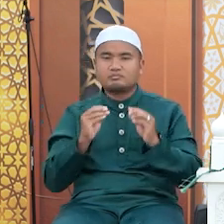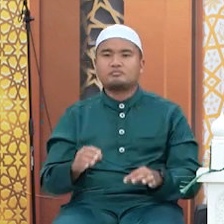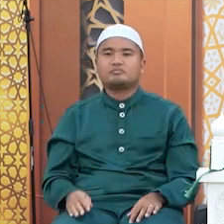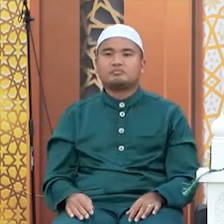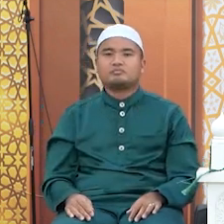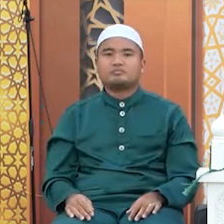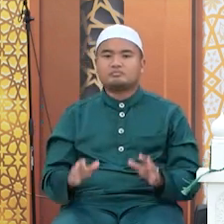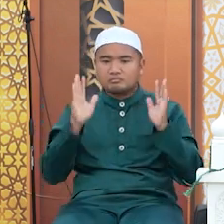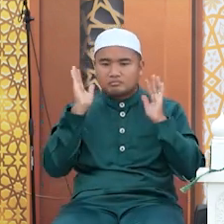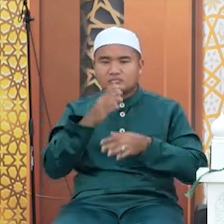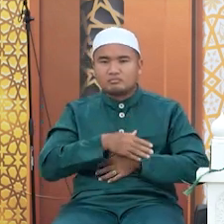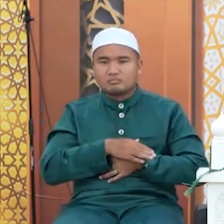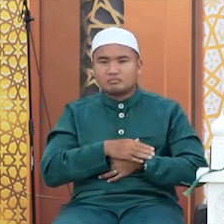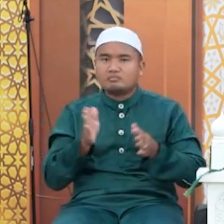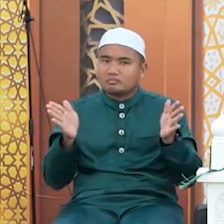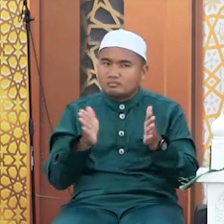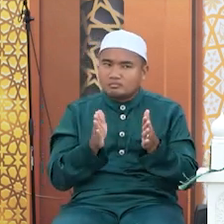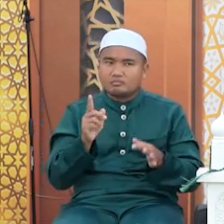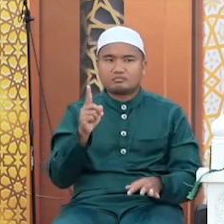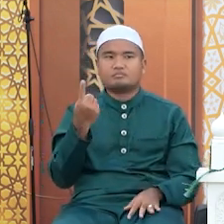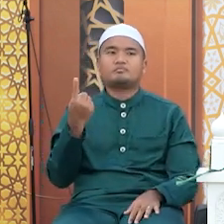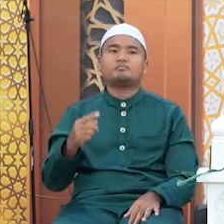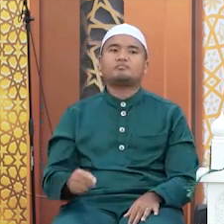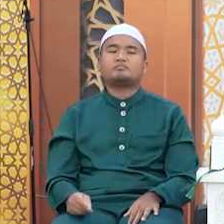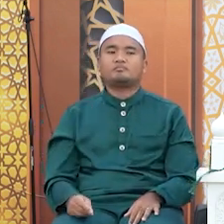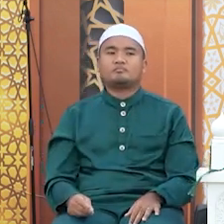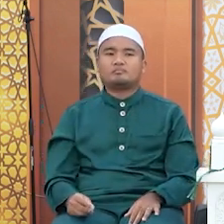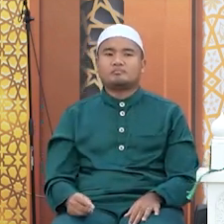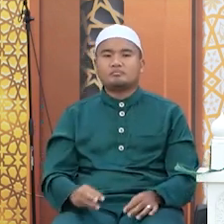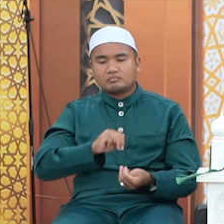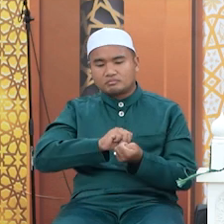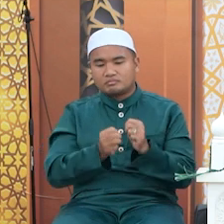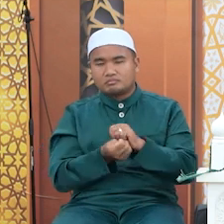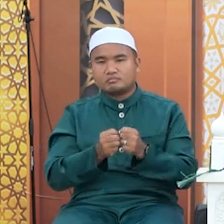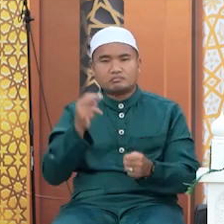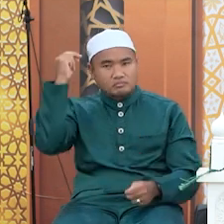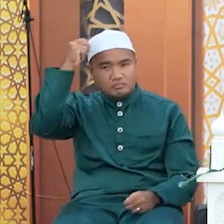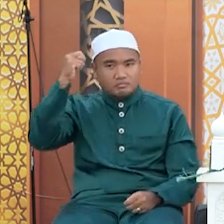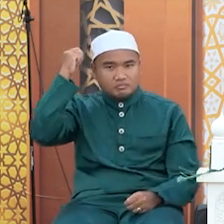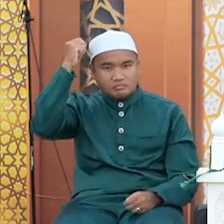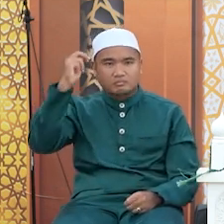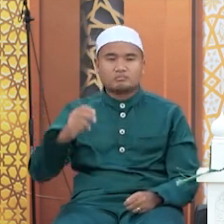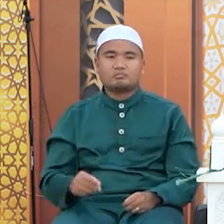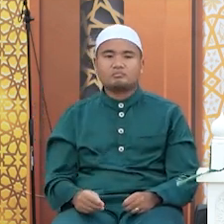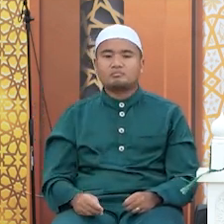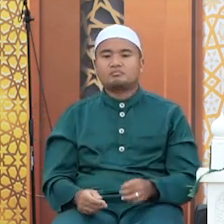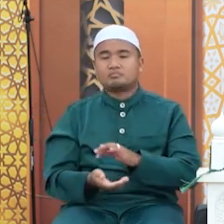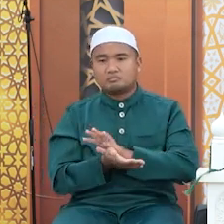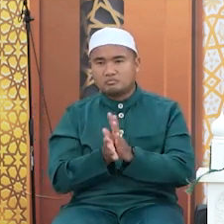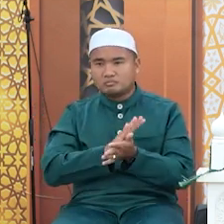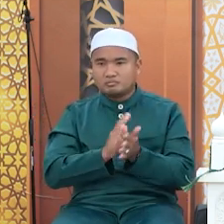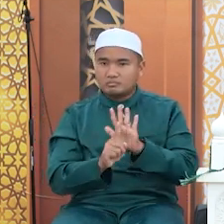Muaz ibn Jabal radhiyallahu an, selepas semayang dengan Nabi, kadang-kadang dia pergi dekat dengan kubat, dia lik semayang jadi imam.